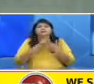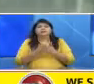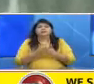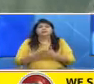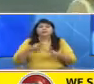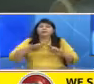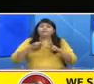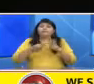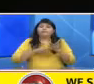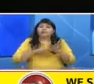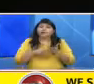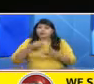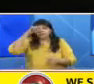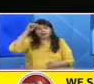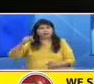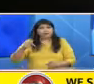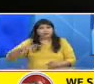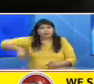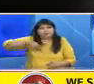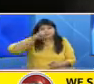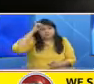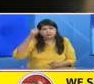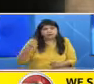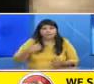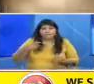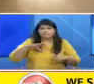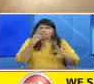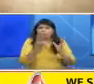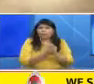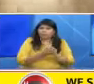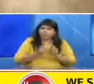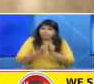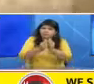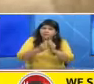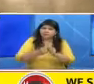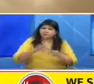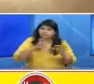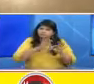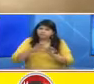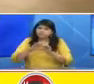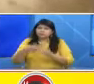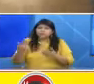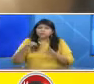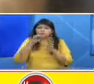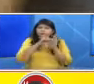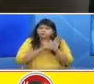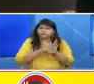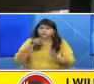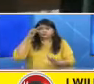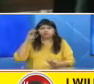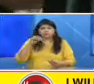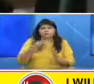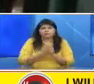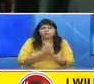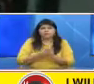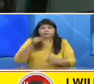फिट इंडिया के लिए, देश के लिए हम मिलकर के कुछ लक्ष्य भी निर्धारित करें। मेरे प्यारे देशवासियों,